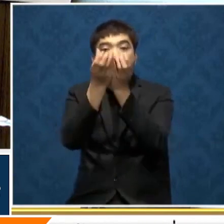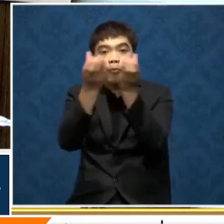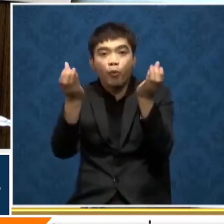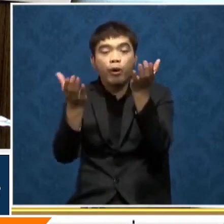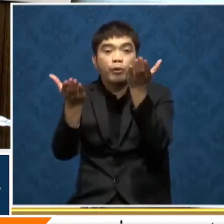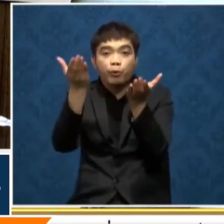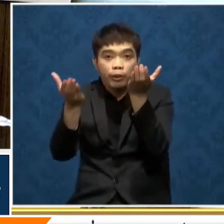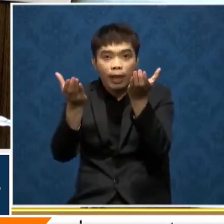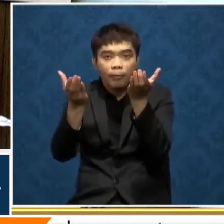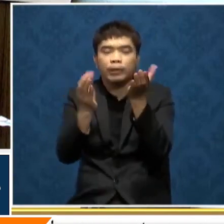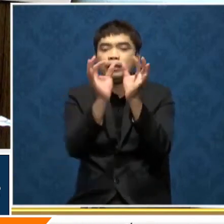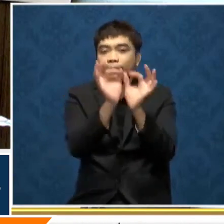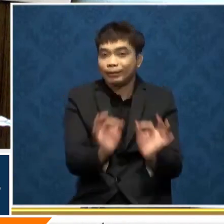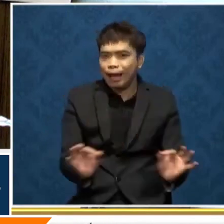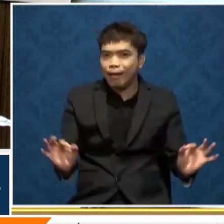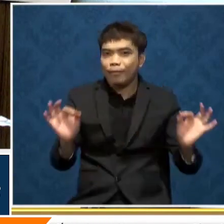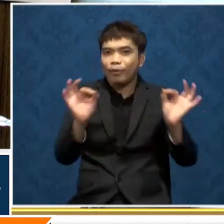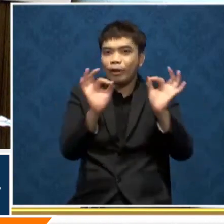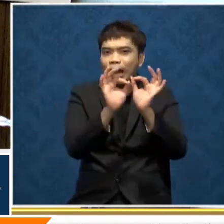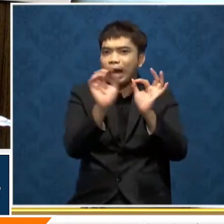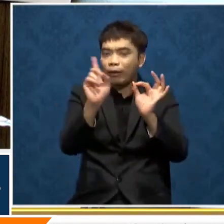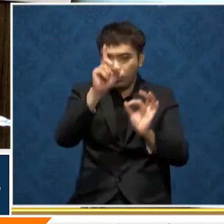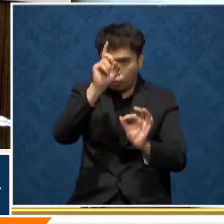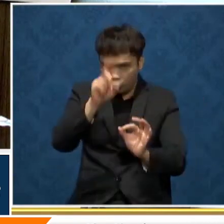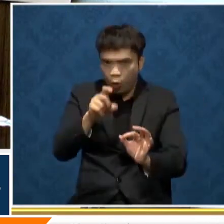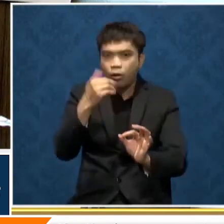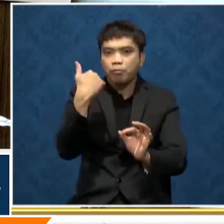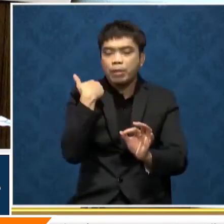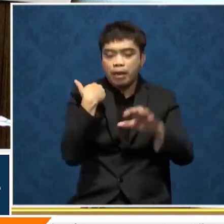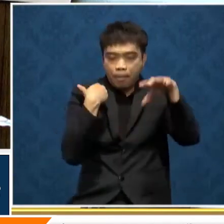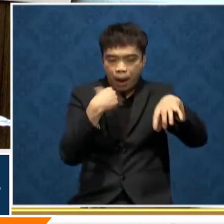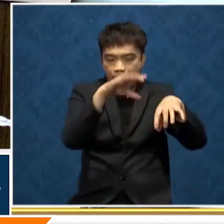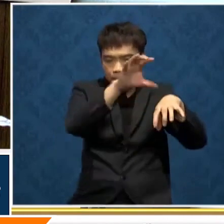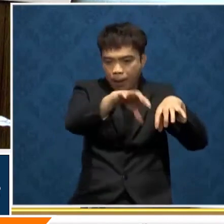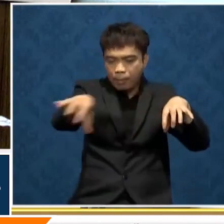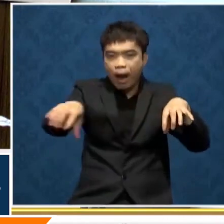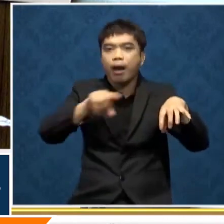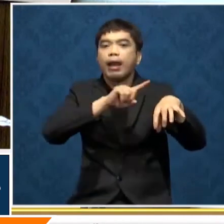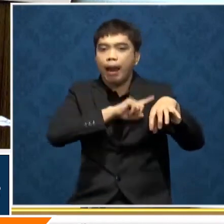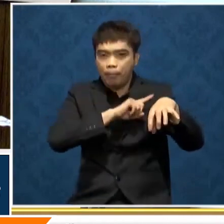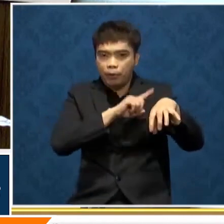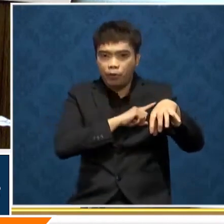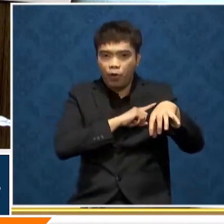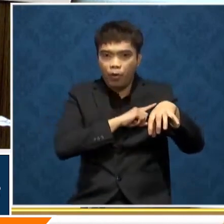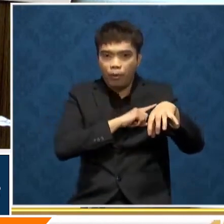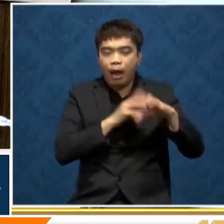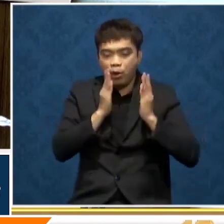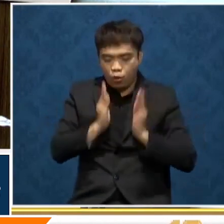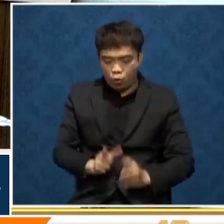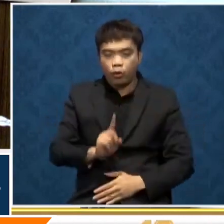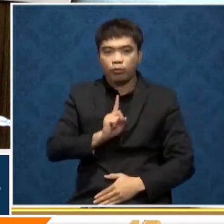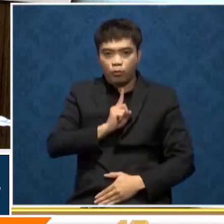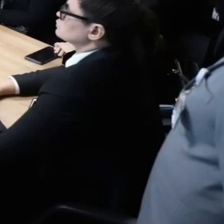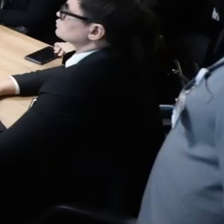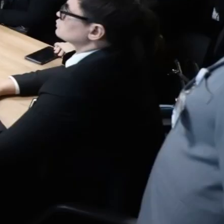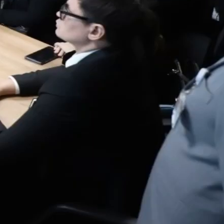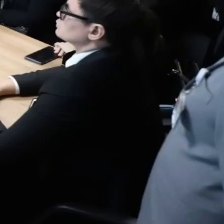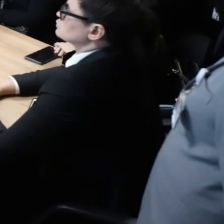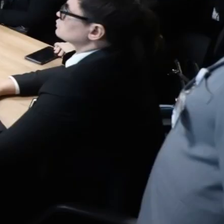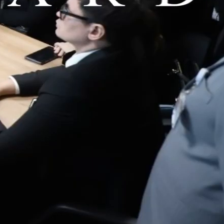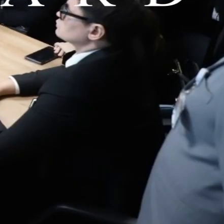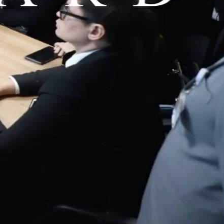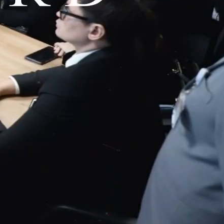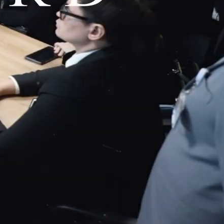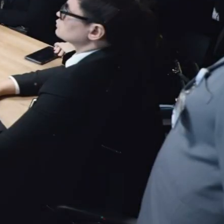จริงๆก็คือต้องมีหน่วยงานที่รับผิดชอบแน่นอนและต้องมีคนทุบโต๊ะทำครับขอบคุณครับ